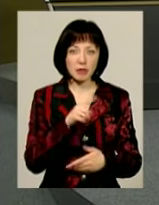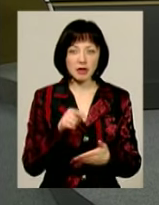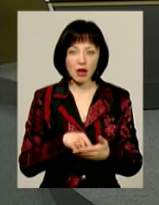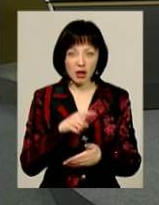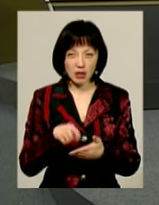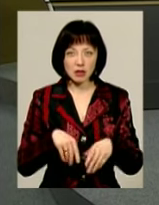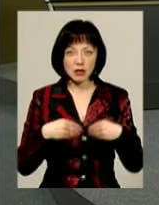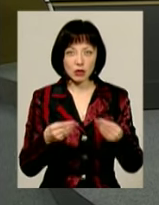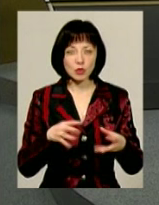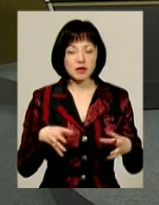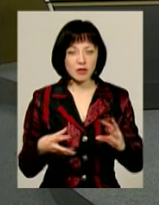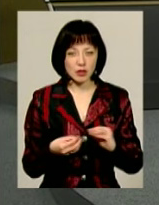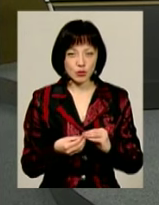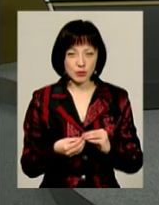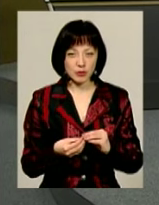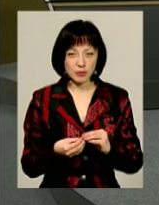і надаються певні висновки.